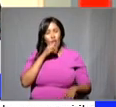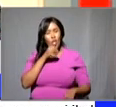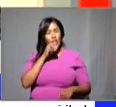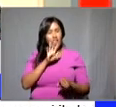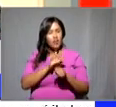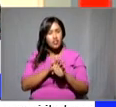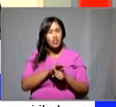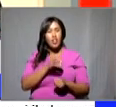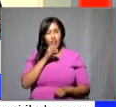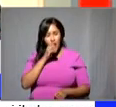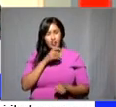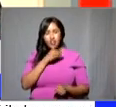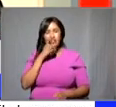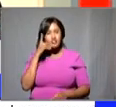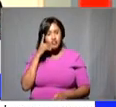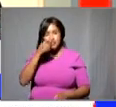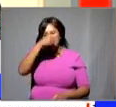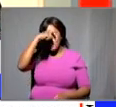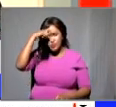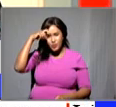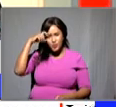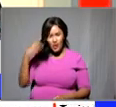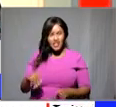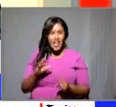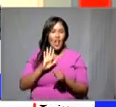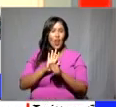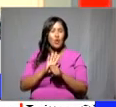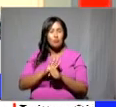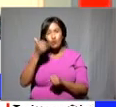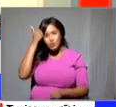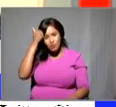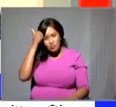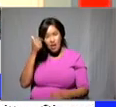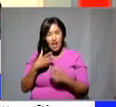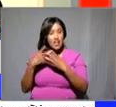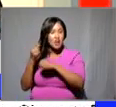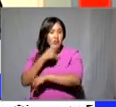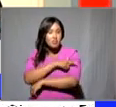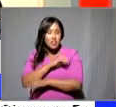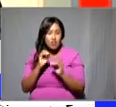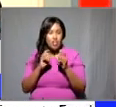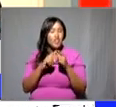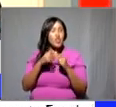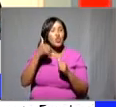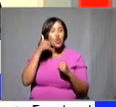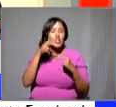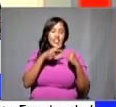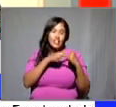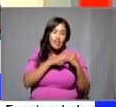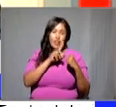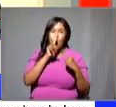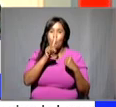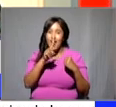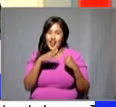ni arathimura muno ni athithinire muno ni undu wa rugari uria enaguo no ndarathie thibitari itana mugwaja